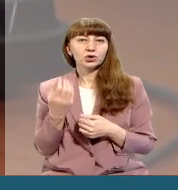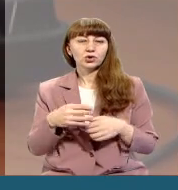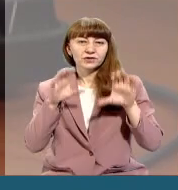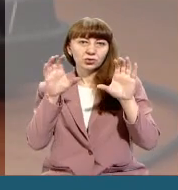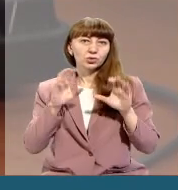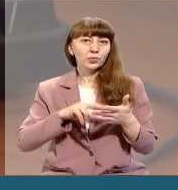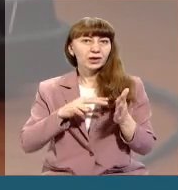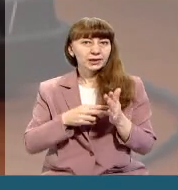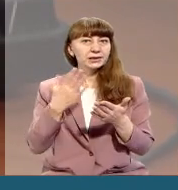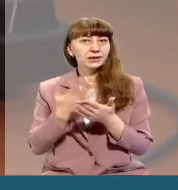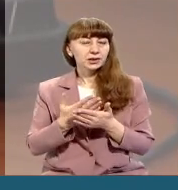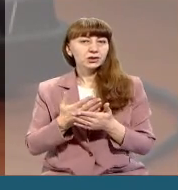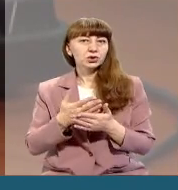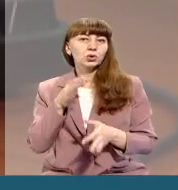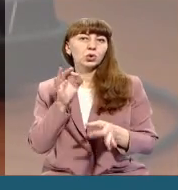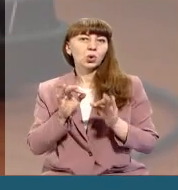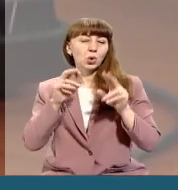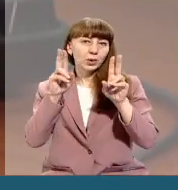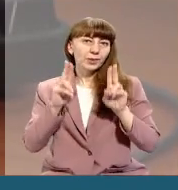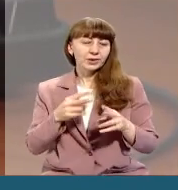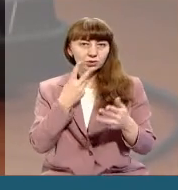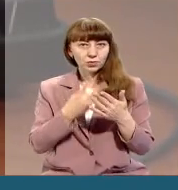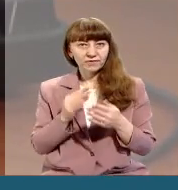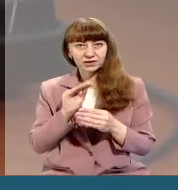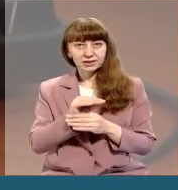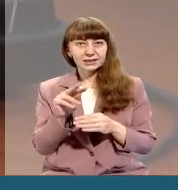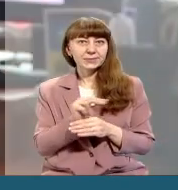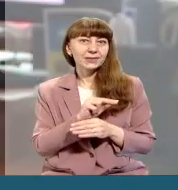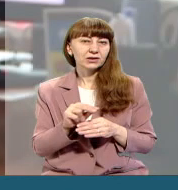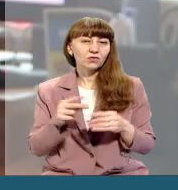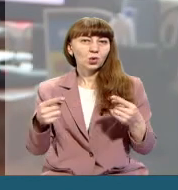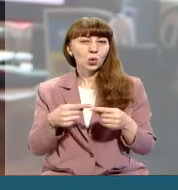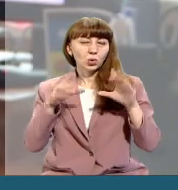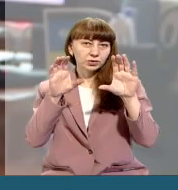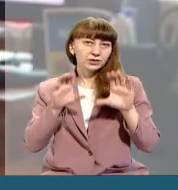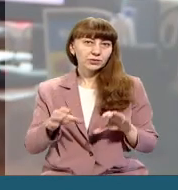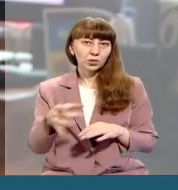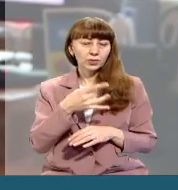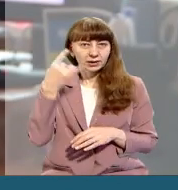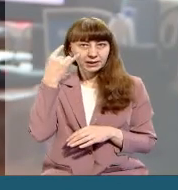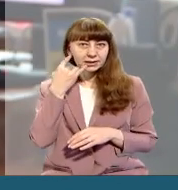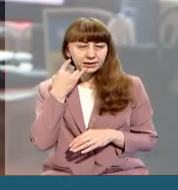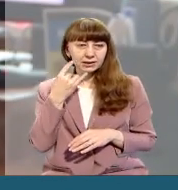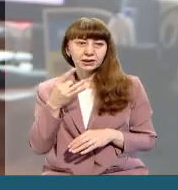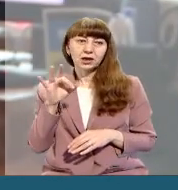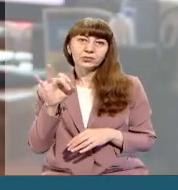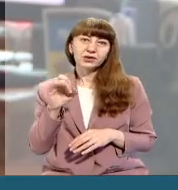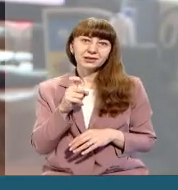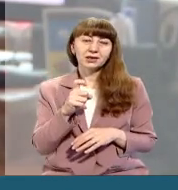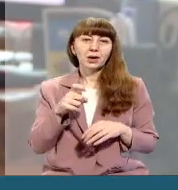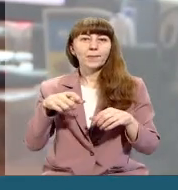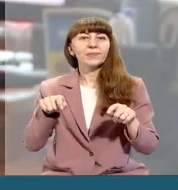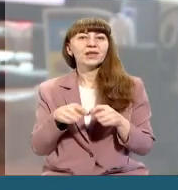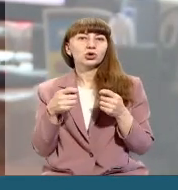законопроекте содержатся нормы предусматривающие внесение изменений в Уголовный кодекс Республики Казахстан и кодекс об административных